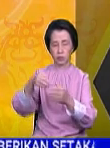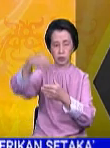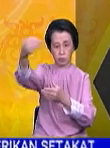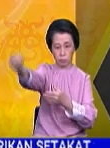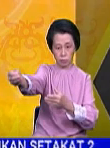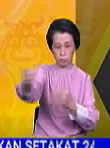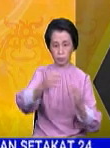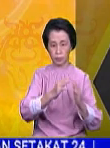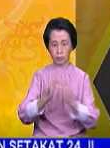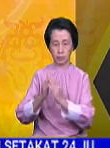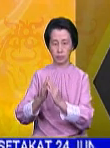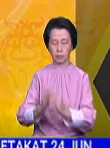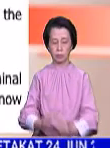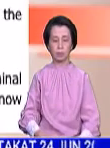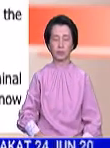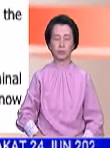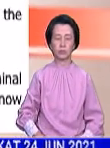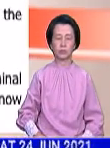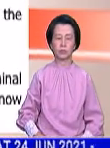bandar.